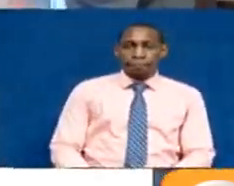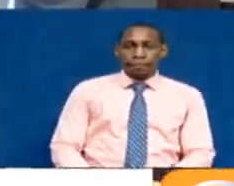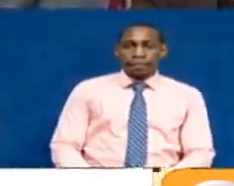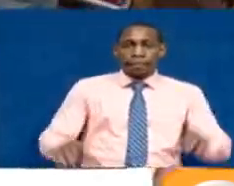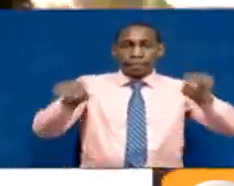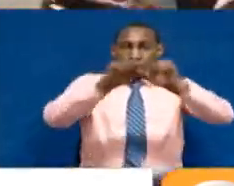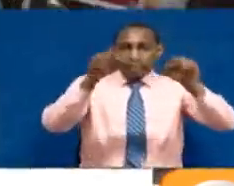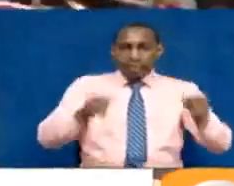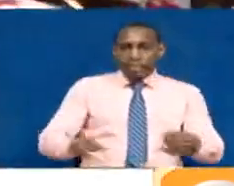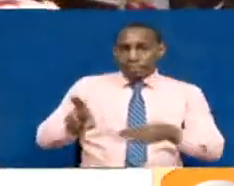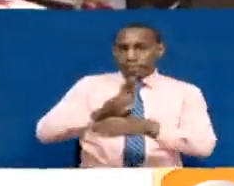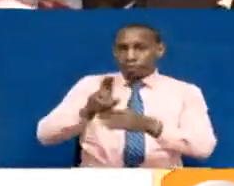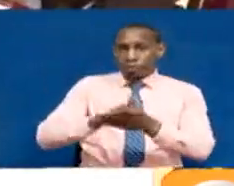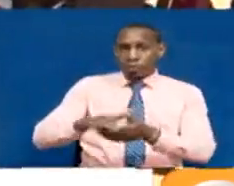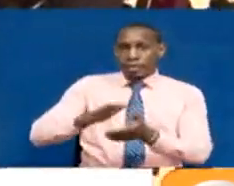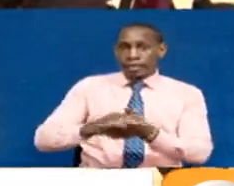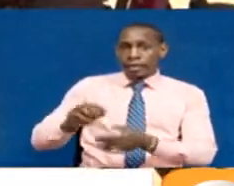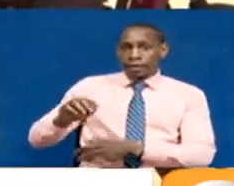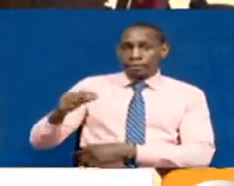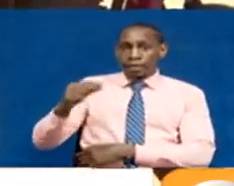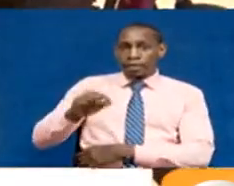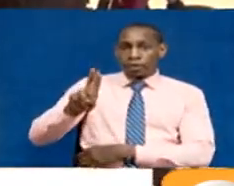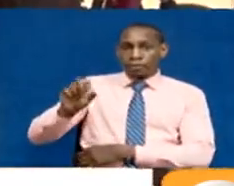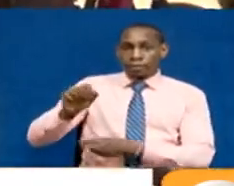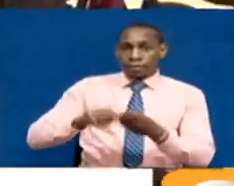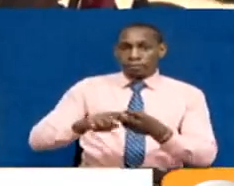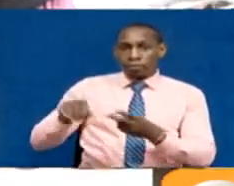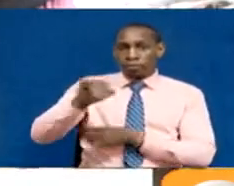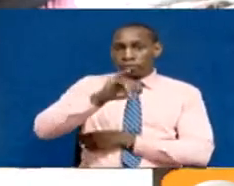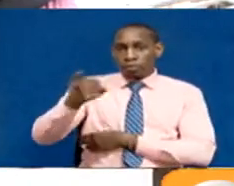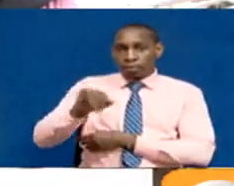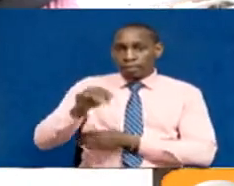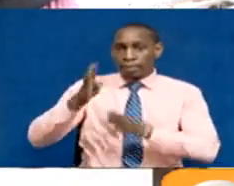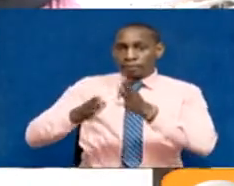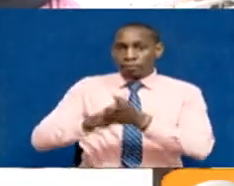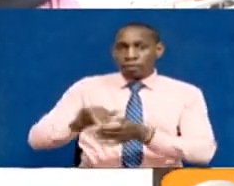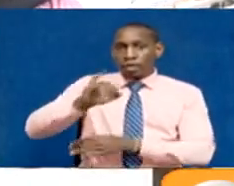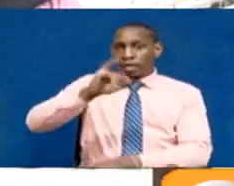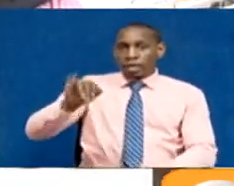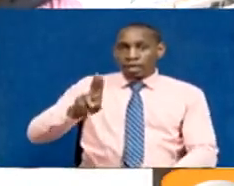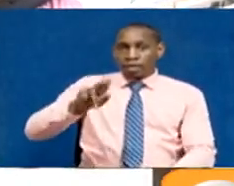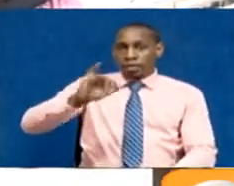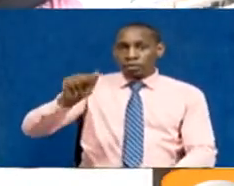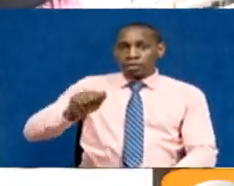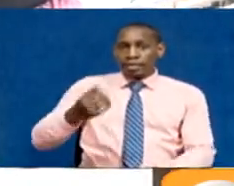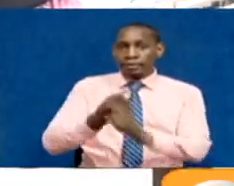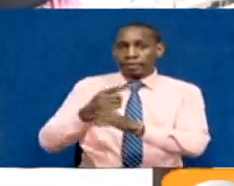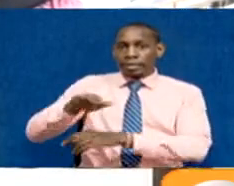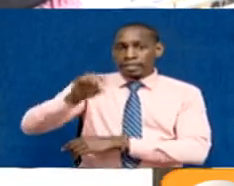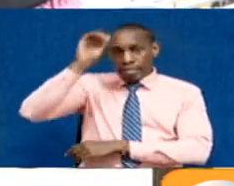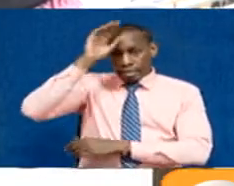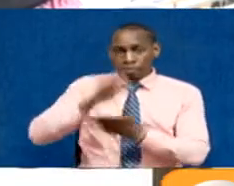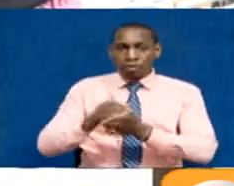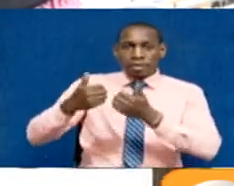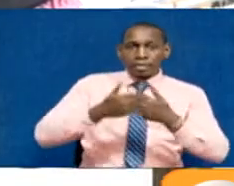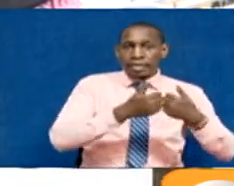ambao unasema unatumika katika maeneo ya Githurai, Zimmerman, Juja na maeneo mengine hasa katika kaunti ya Kiambu. Huku changamoto kuu ikiwa